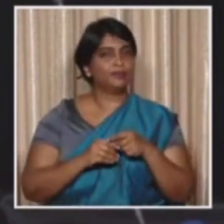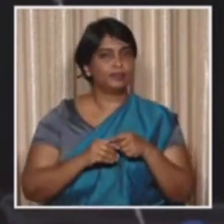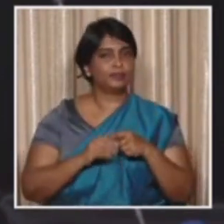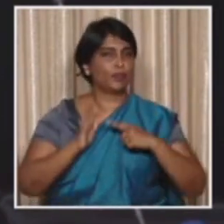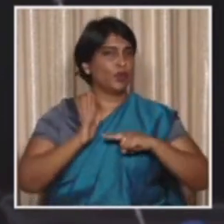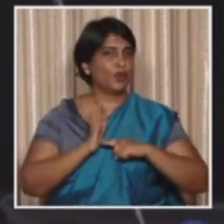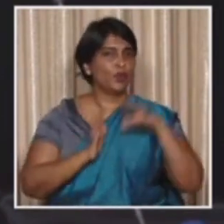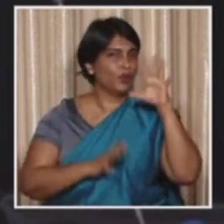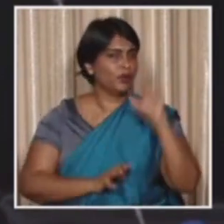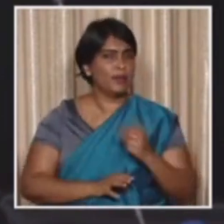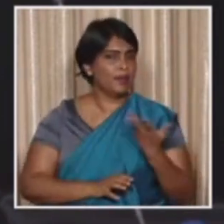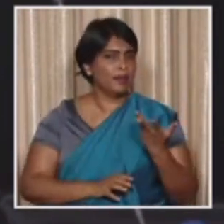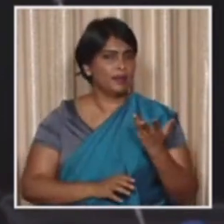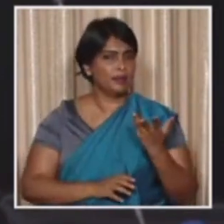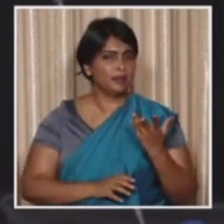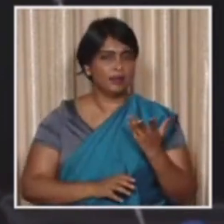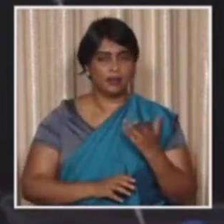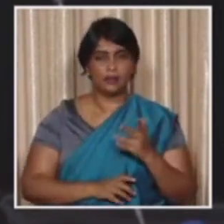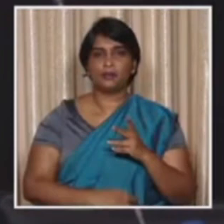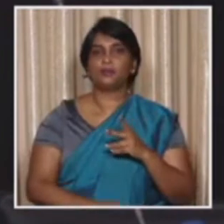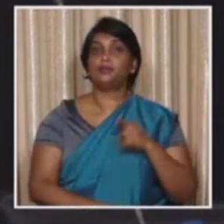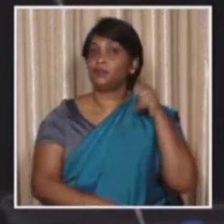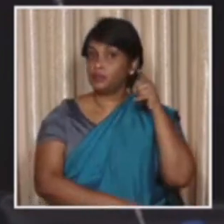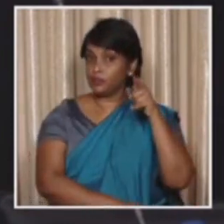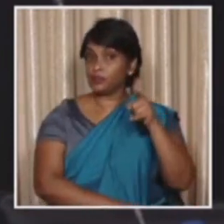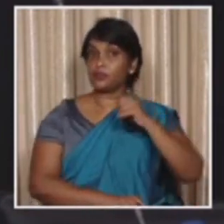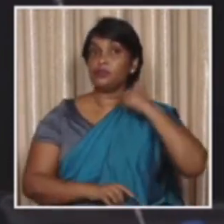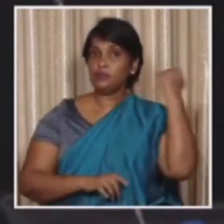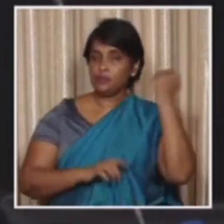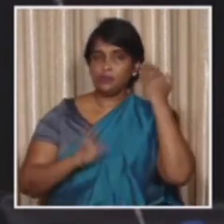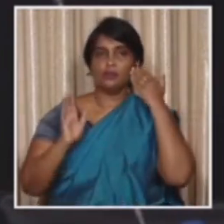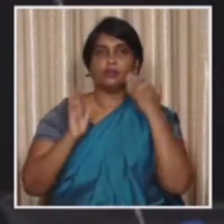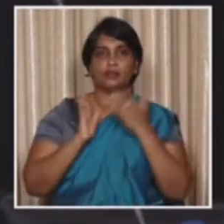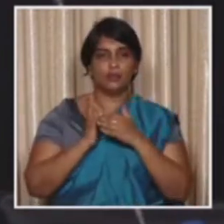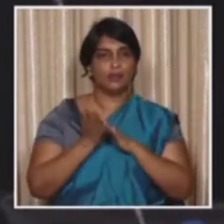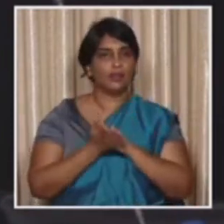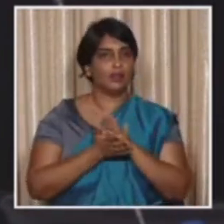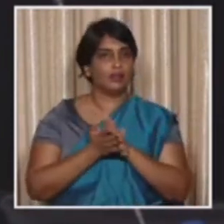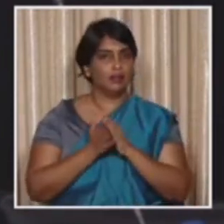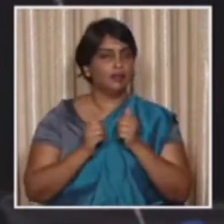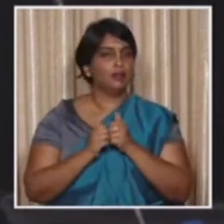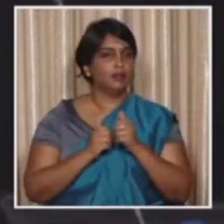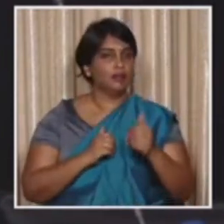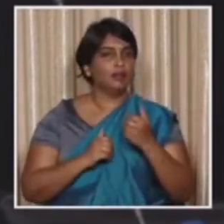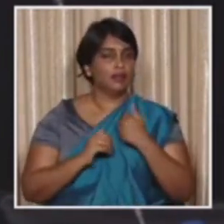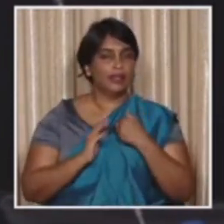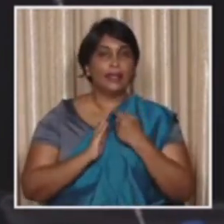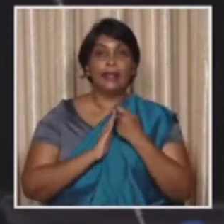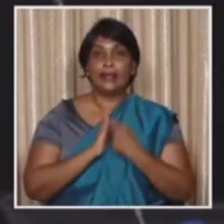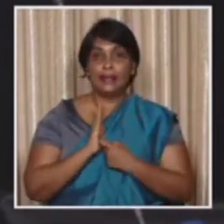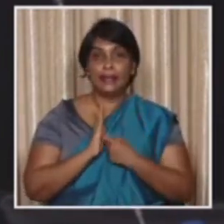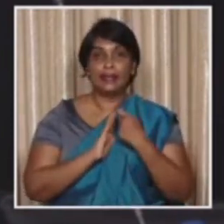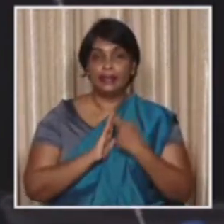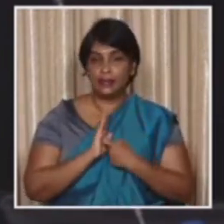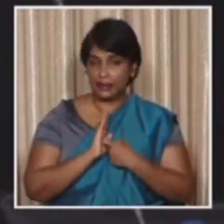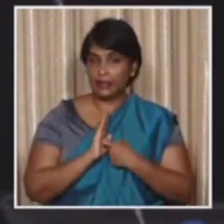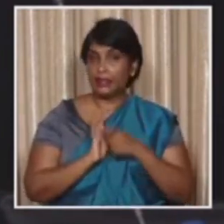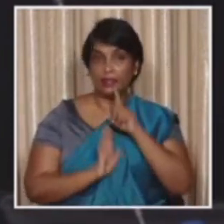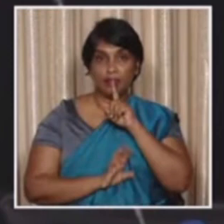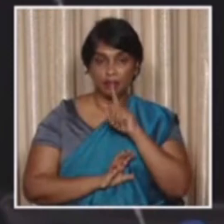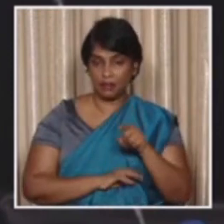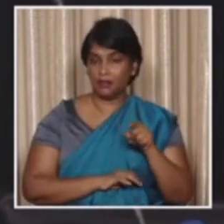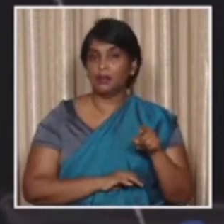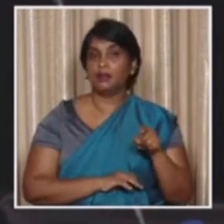upakaranayak giyenne beri obathumage kathawen karane pahedili mama kiyanne niti kiyanne